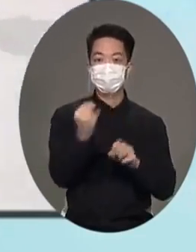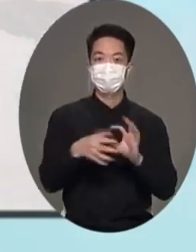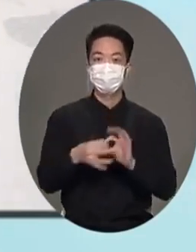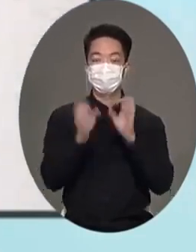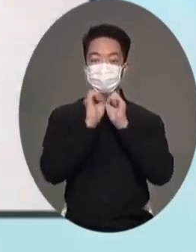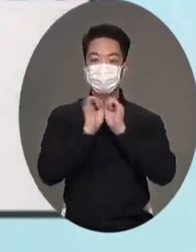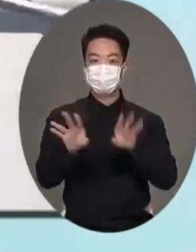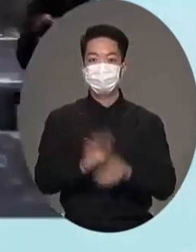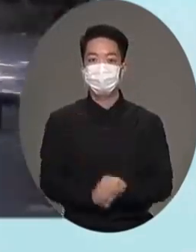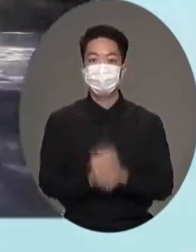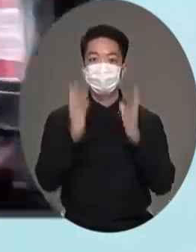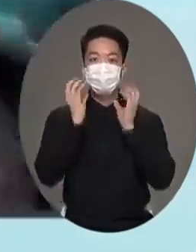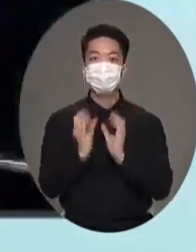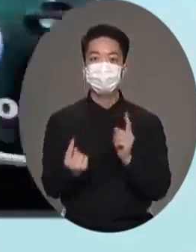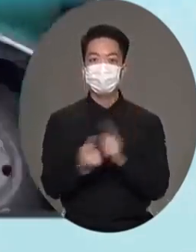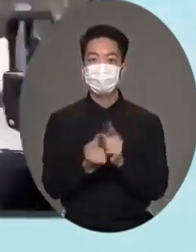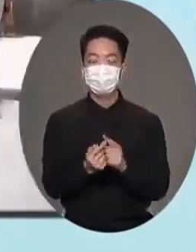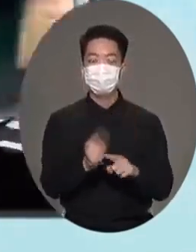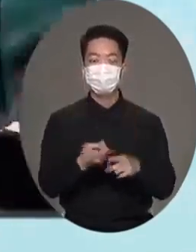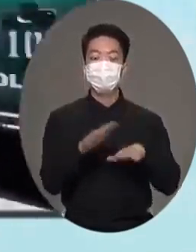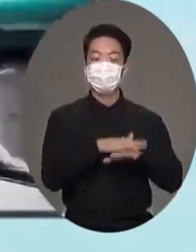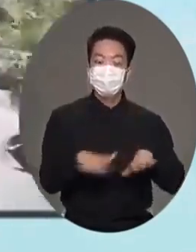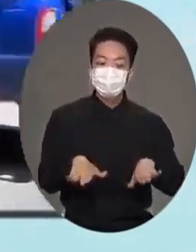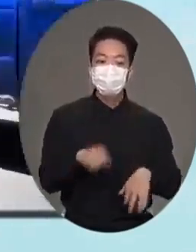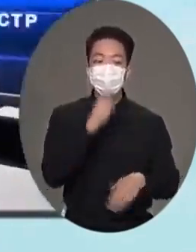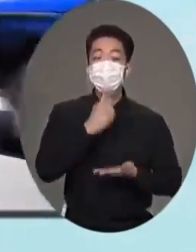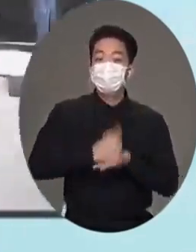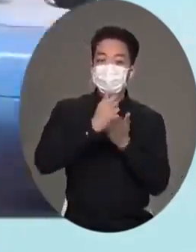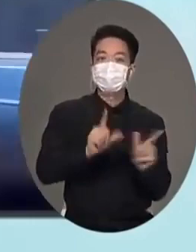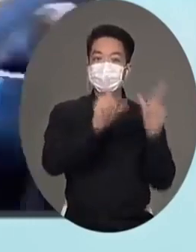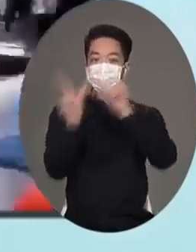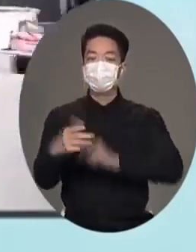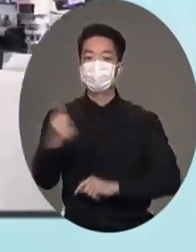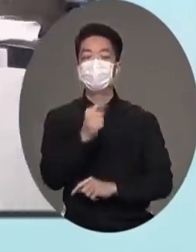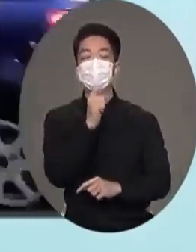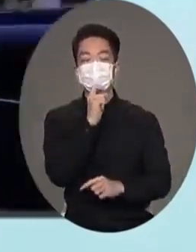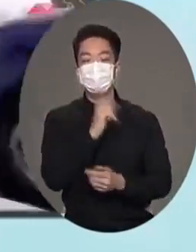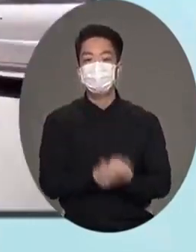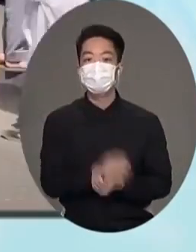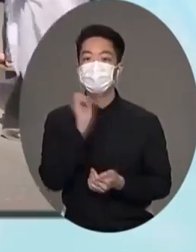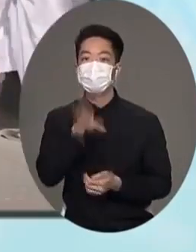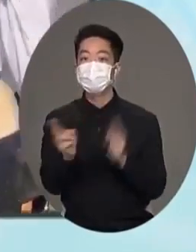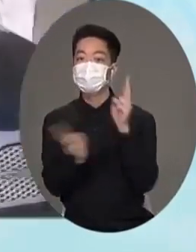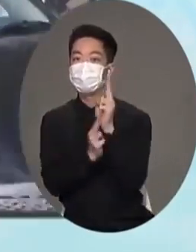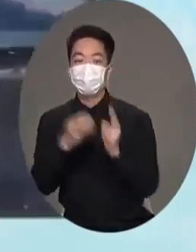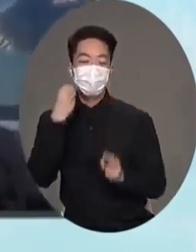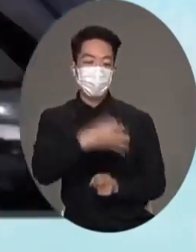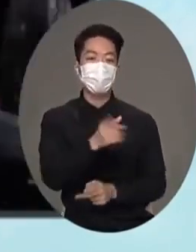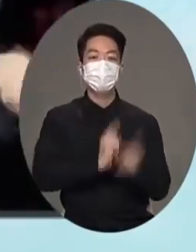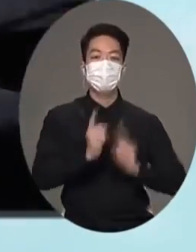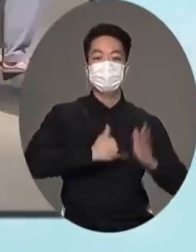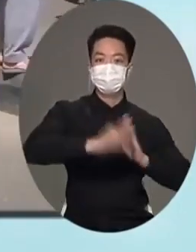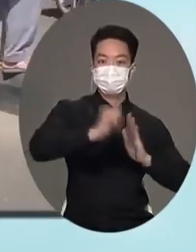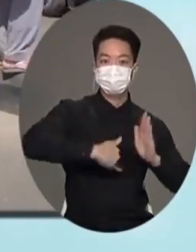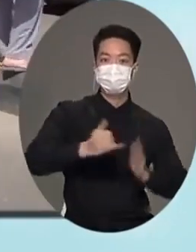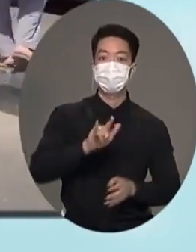同声明，说阿富汗人民有权安全和有尊严地生活，要求塔利班给他们自由出入，机场和边